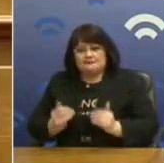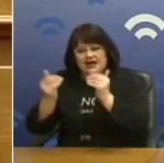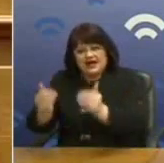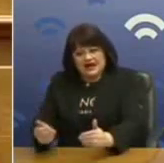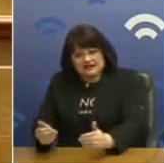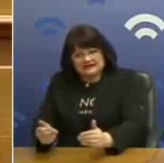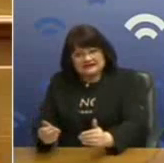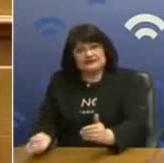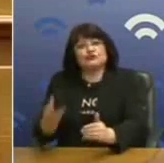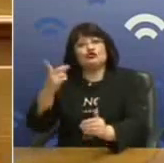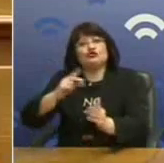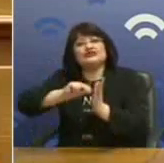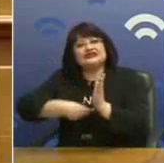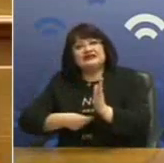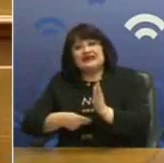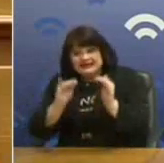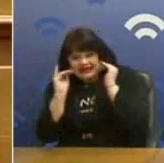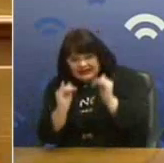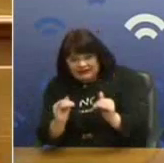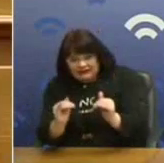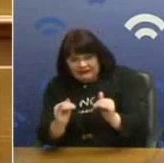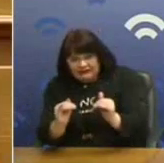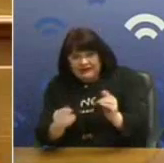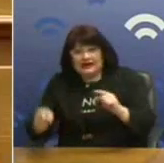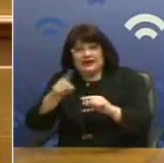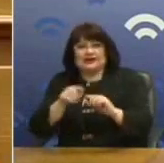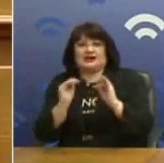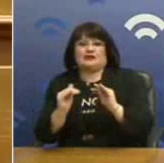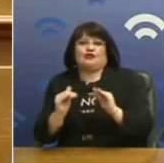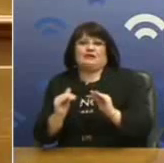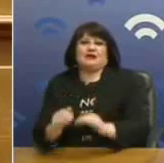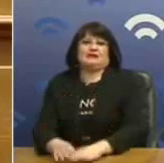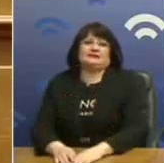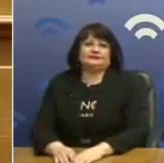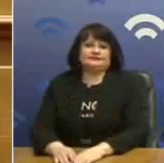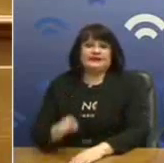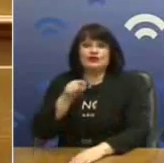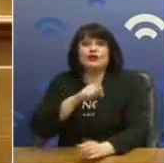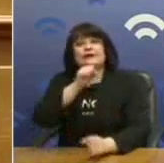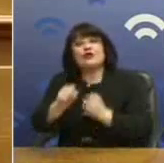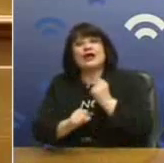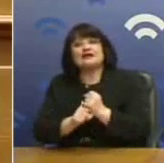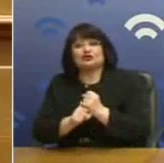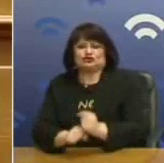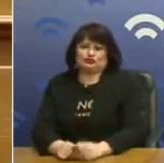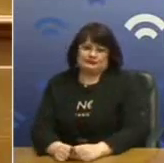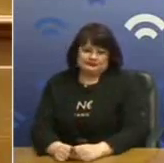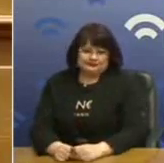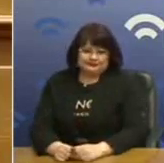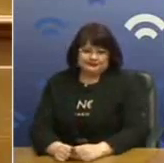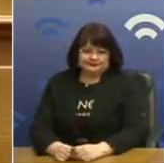σύμβασης κατά το αυτό ημερολογιακό έτος. Κατά το αυτό, δεν είναι αυτό. Πέρυσι υπογράφηκε η σύμβαση αυτή.